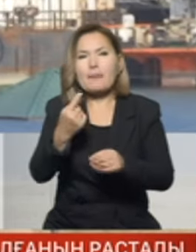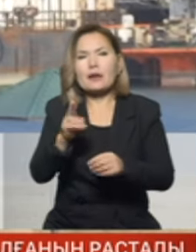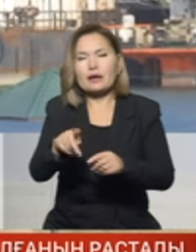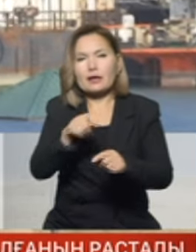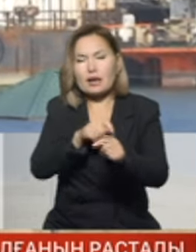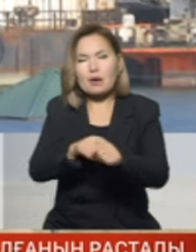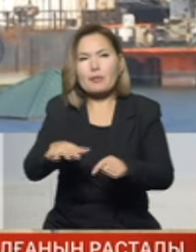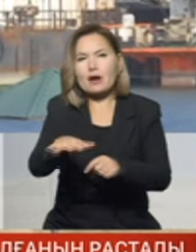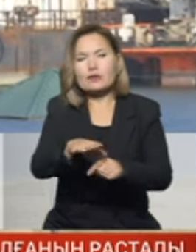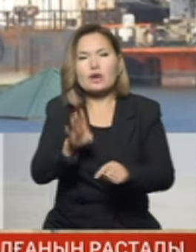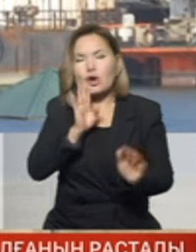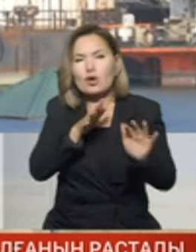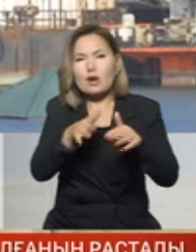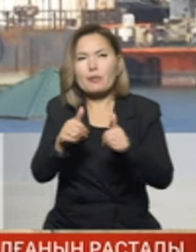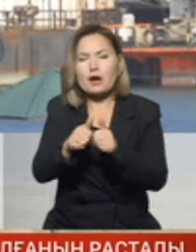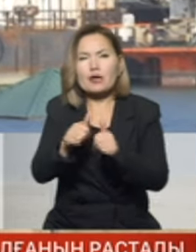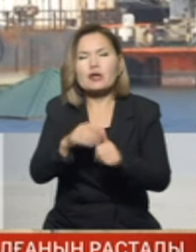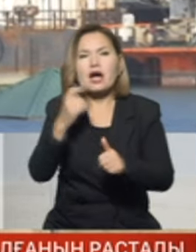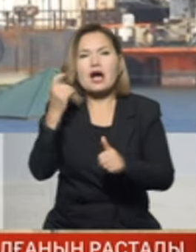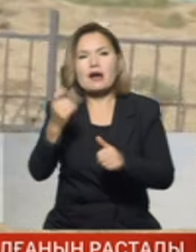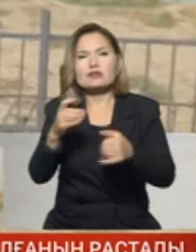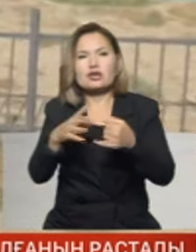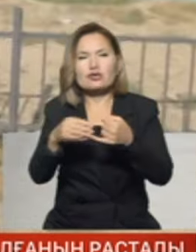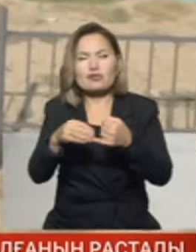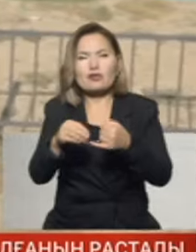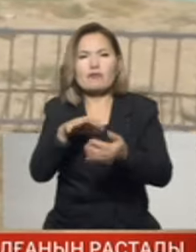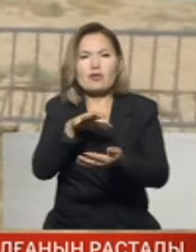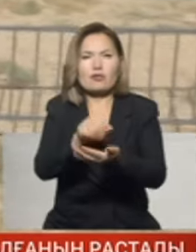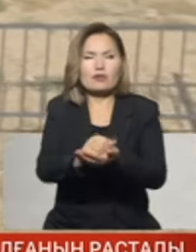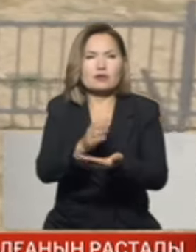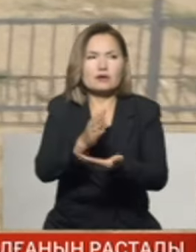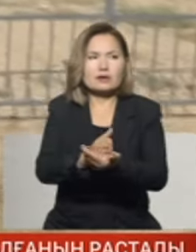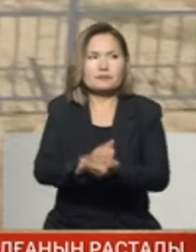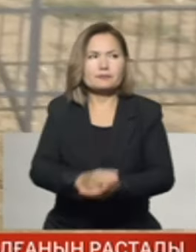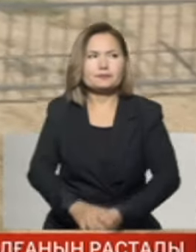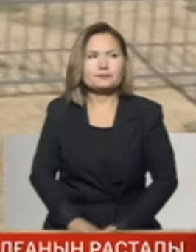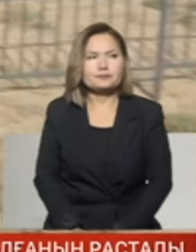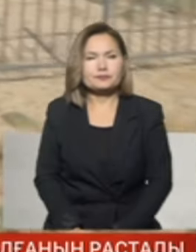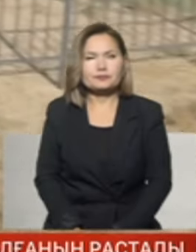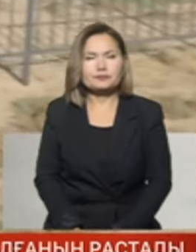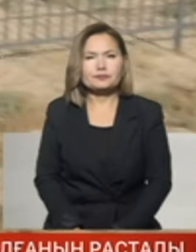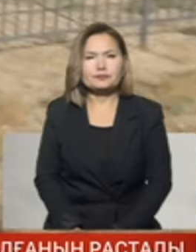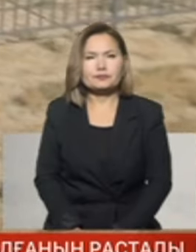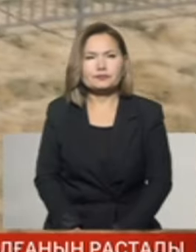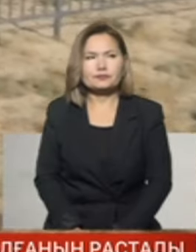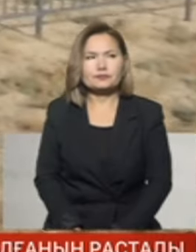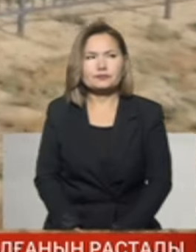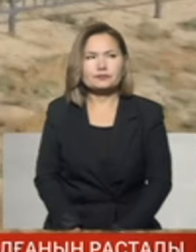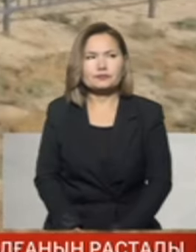бар. Соның барлығы жекеменшікке беріліп кеткен. Аягөз Оралбайқызы, Зілбай Нұрбай, Қазақстан ұлттық арнасы, Маңғыстау облысы.